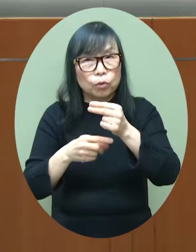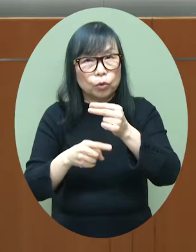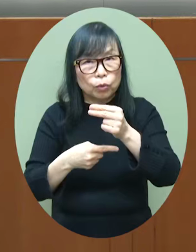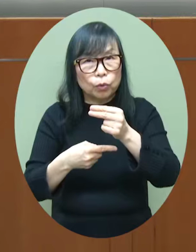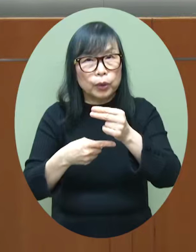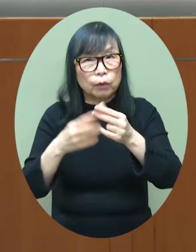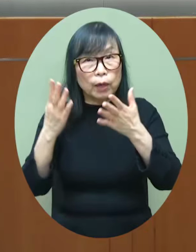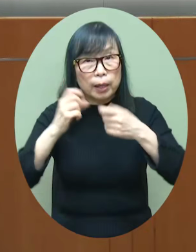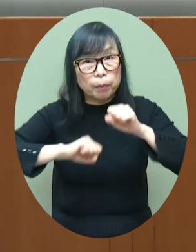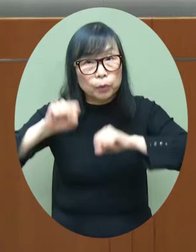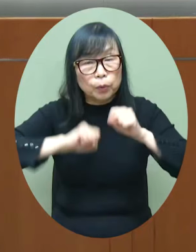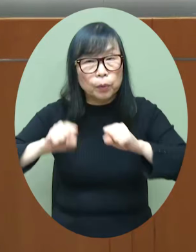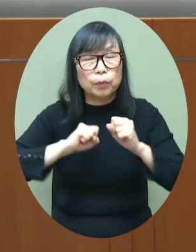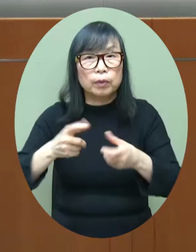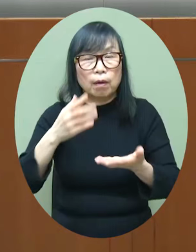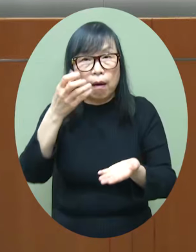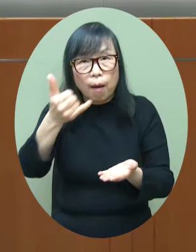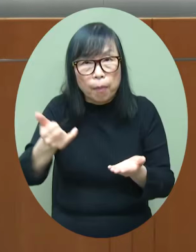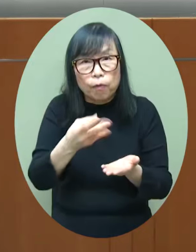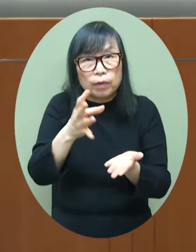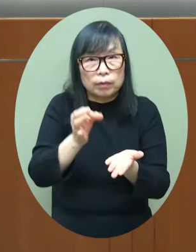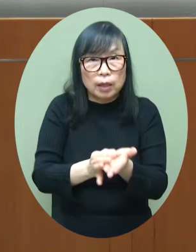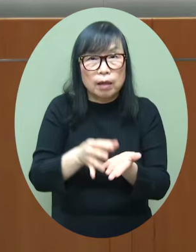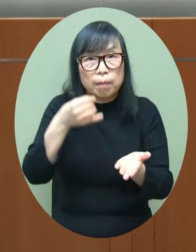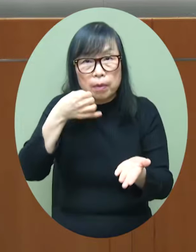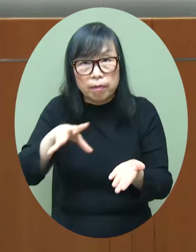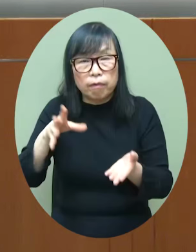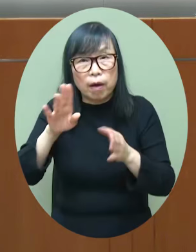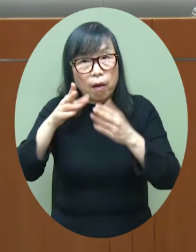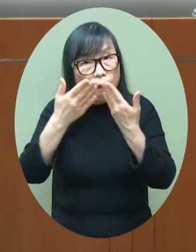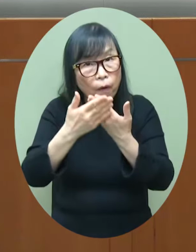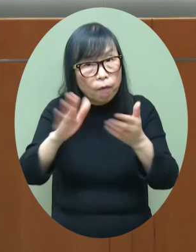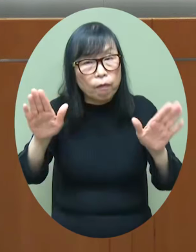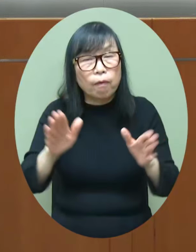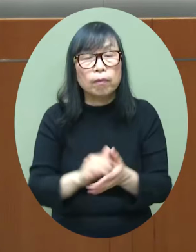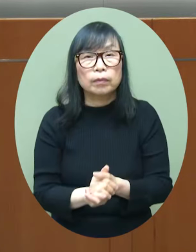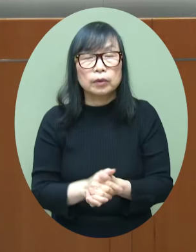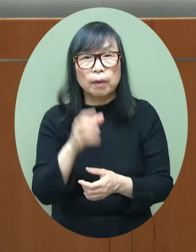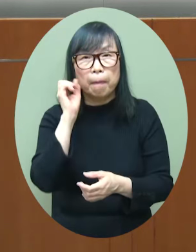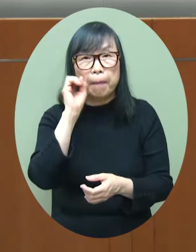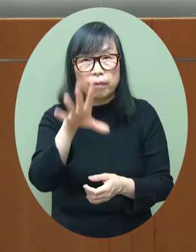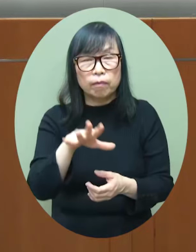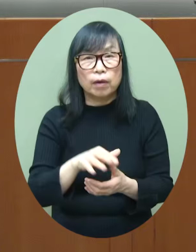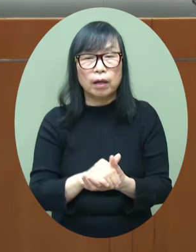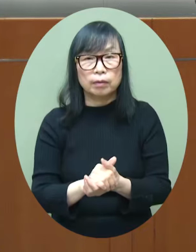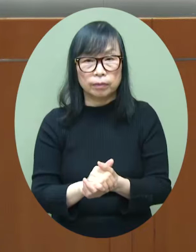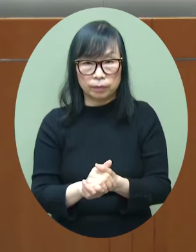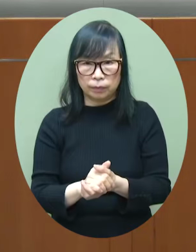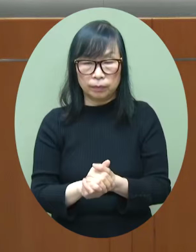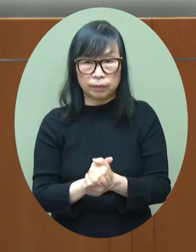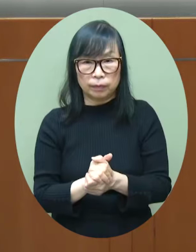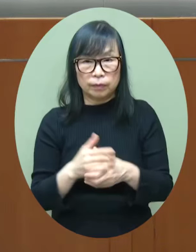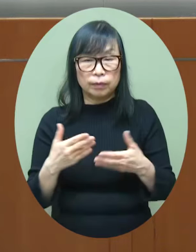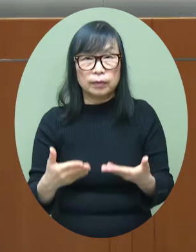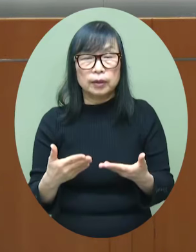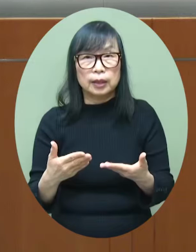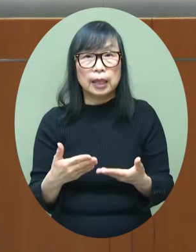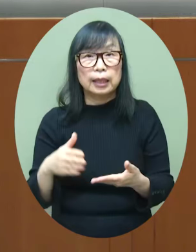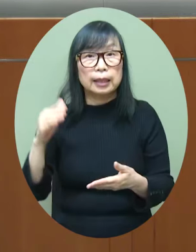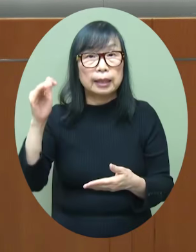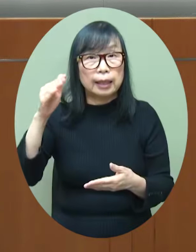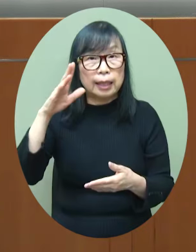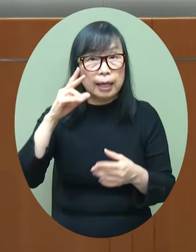是會部分的場地會免費開放啦，咁樣咁就想問翻咧，其實即係而家又嚟